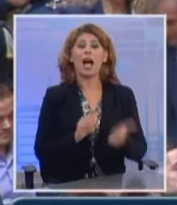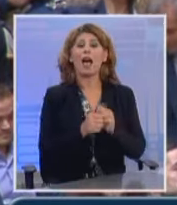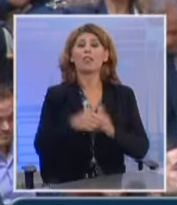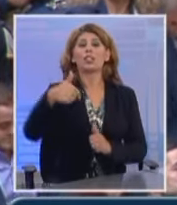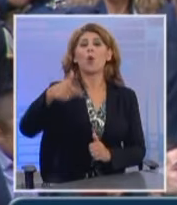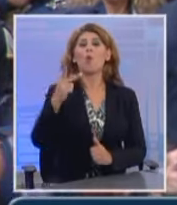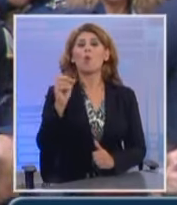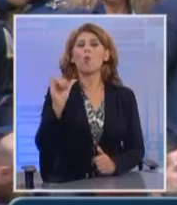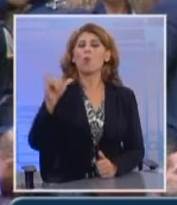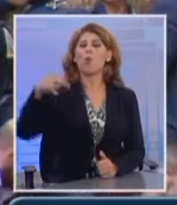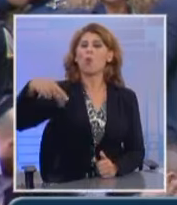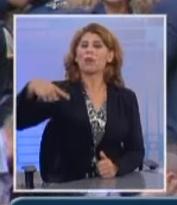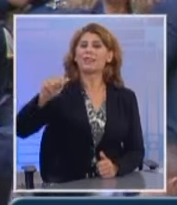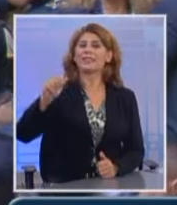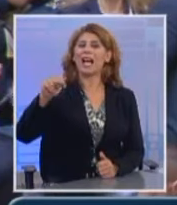Γκουντάνης Νικόλαος